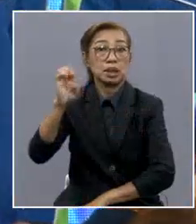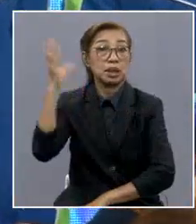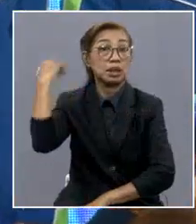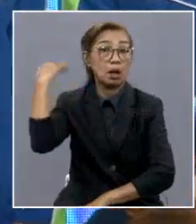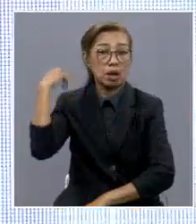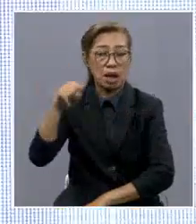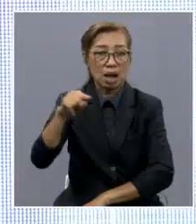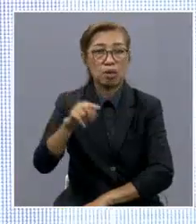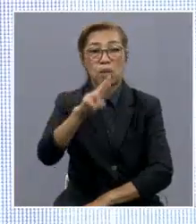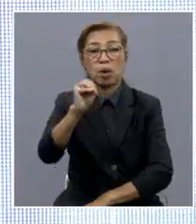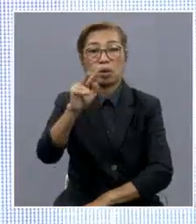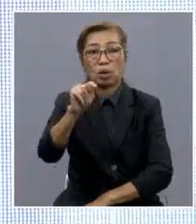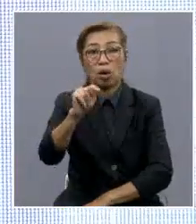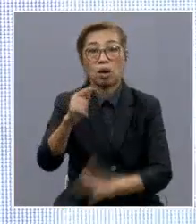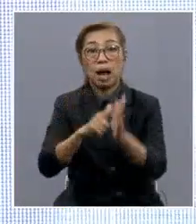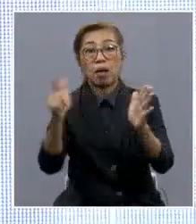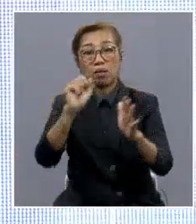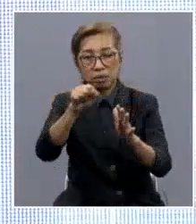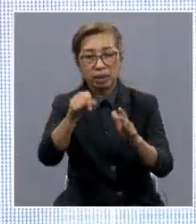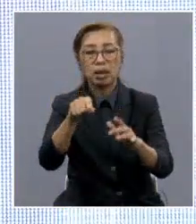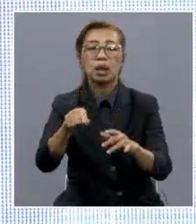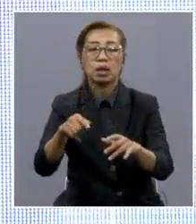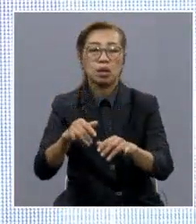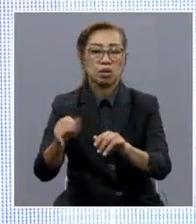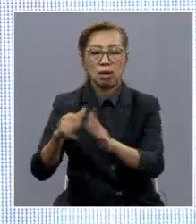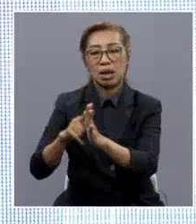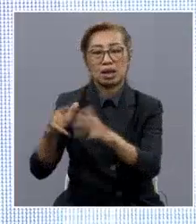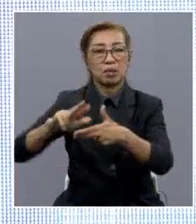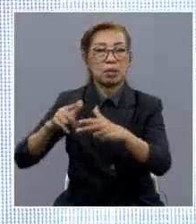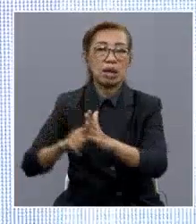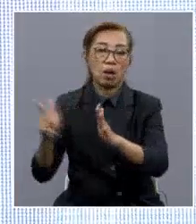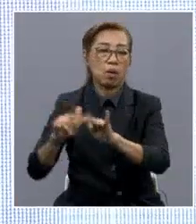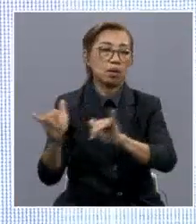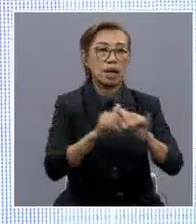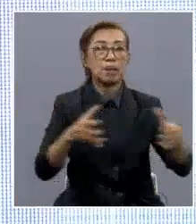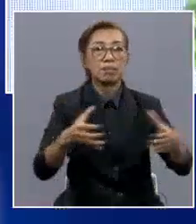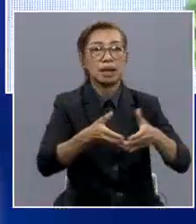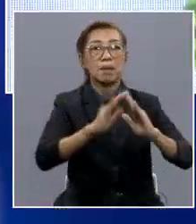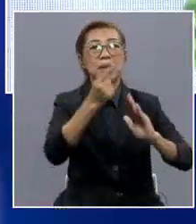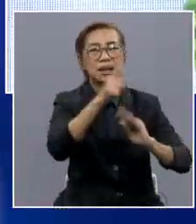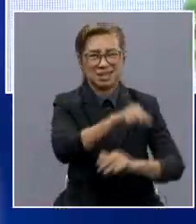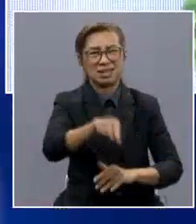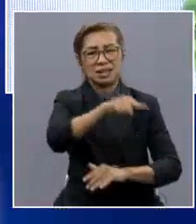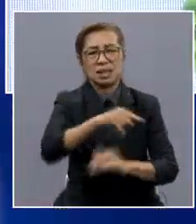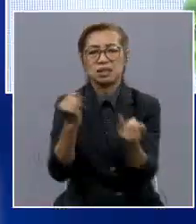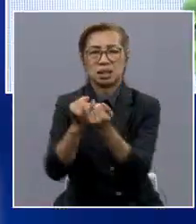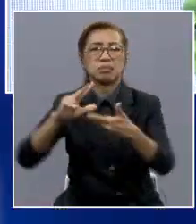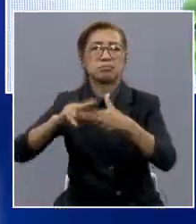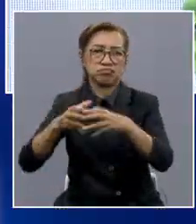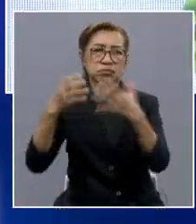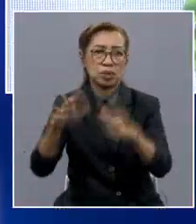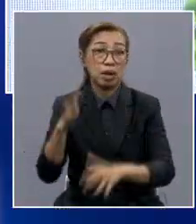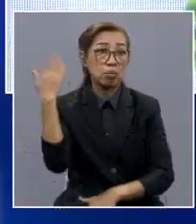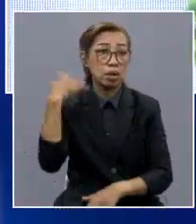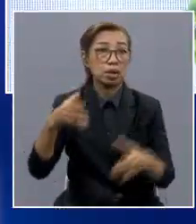ออกจากคณะรัฐมนตรีนะครับ ก็เป็นคนคุ้นเคยกันในพลังประชารัฐทั้งนั้นเลยนะคะคือก่อนหน้านี้เนี่ยทีมของคุ